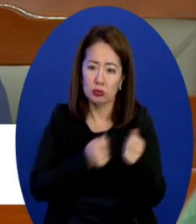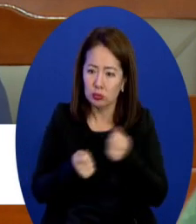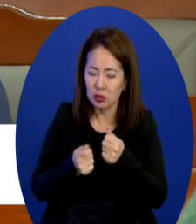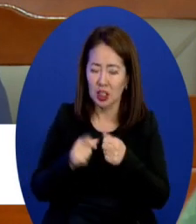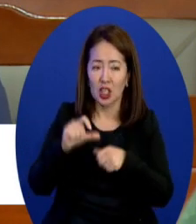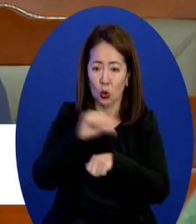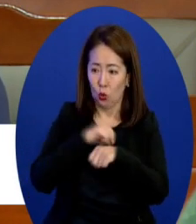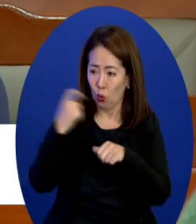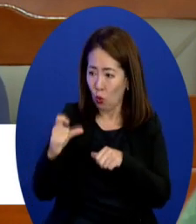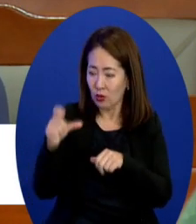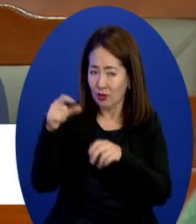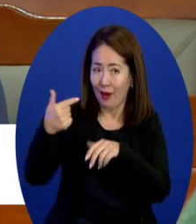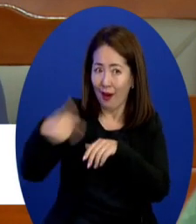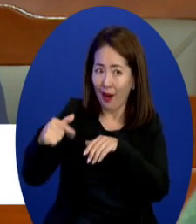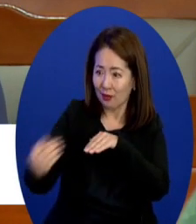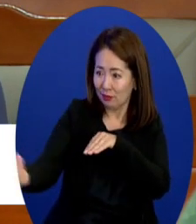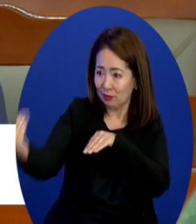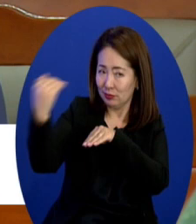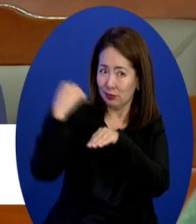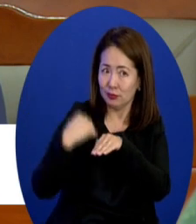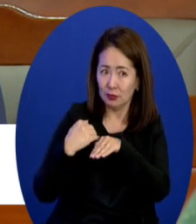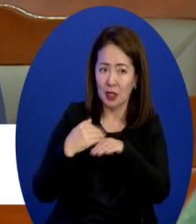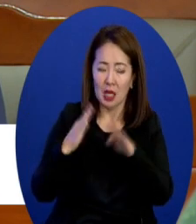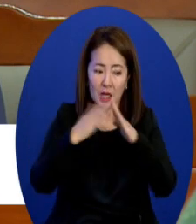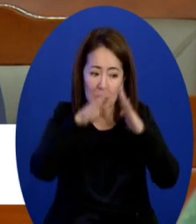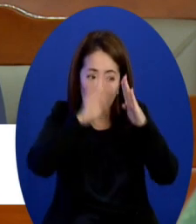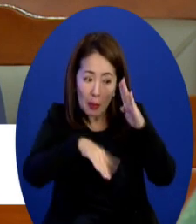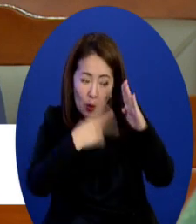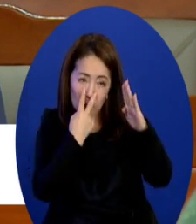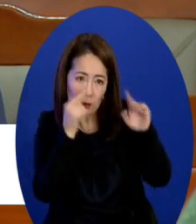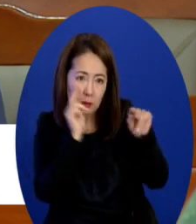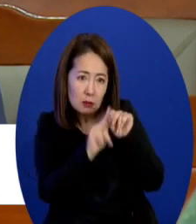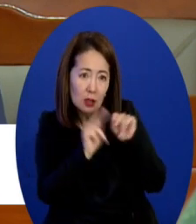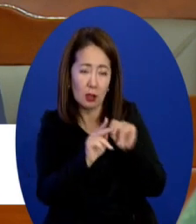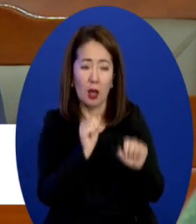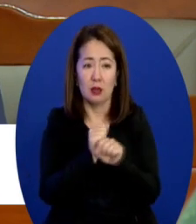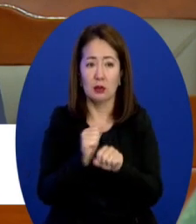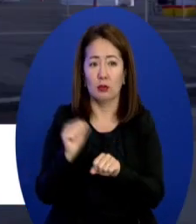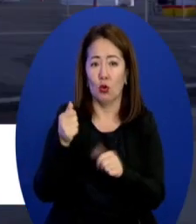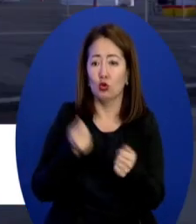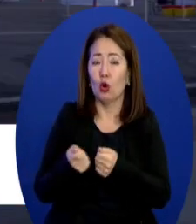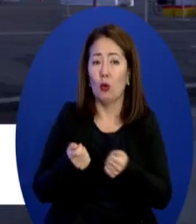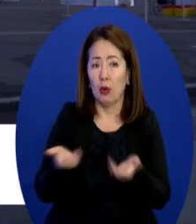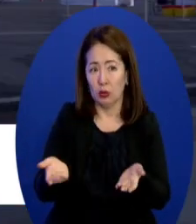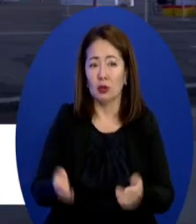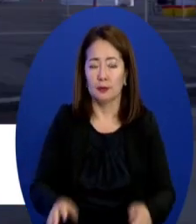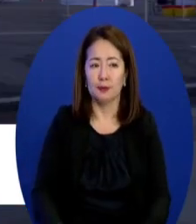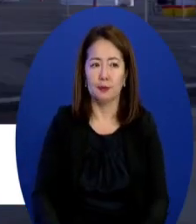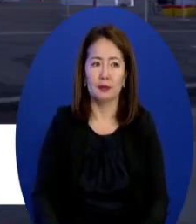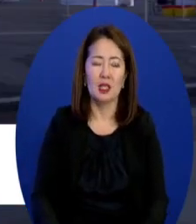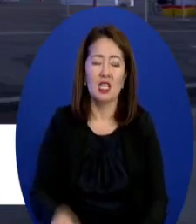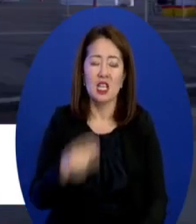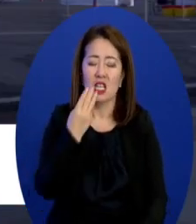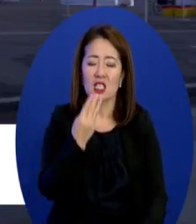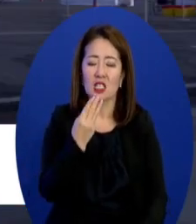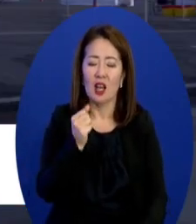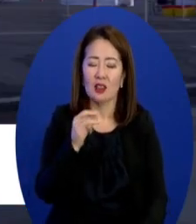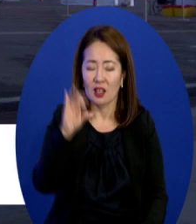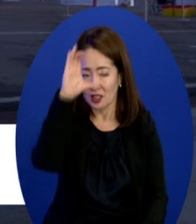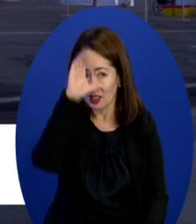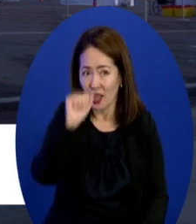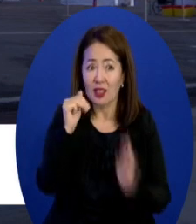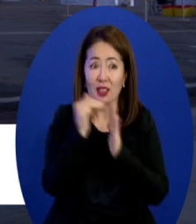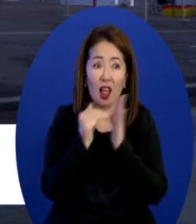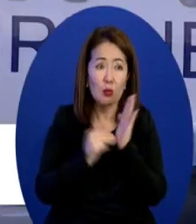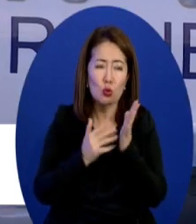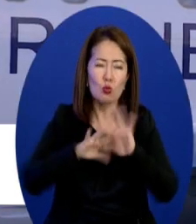тэр иргэнийг гэртээ тусгаарлагдж байгаа хэсэгт хяналт тавьхад ажлыг зохион байгуулна. Шадар сайтын тайлбараас үзвэл